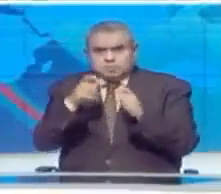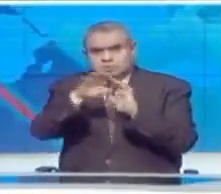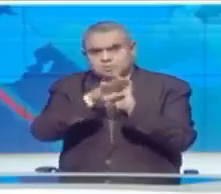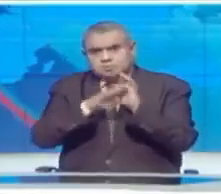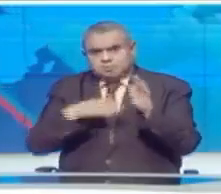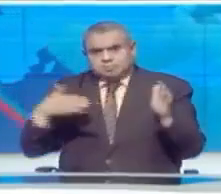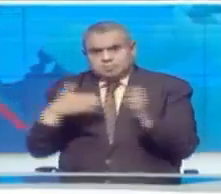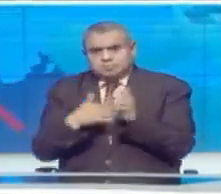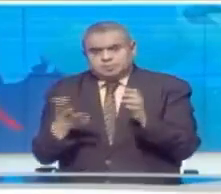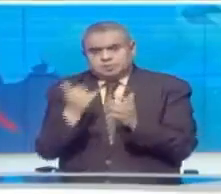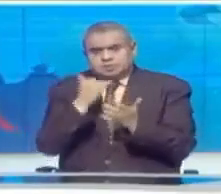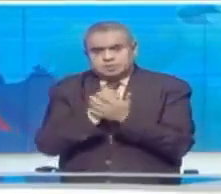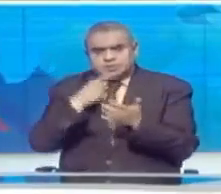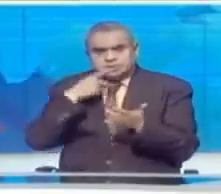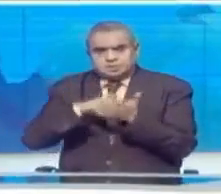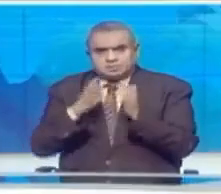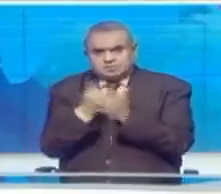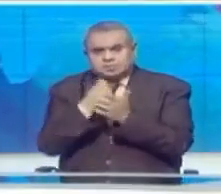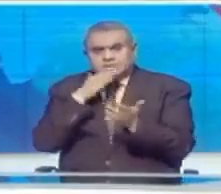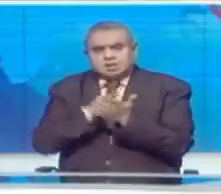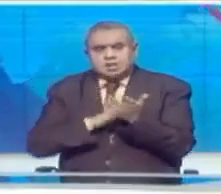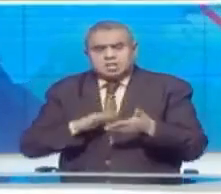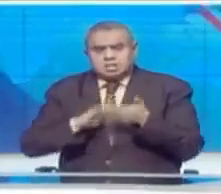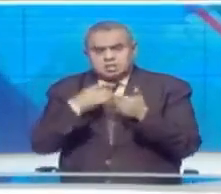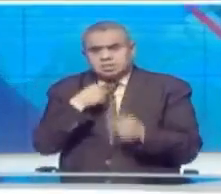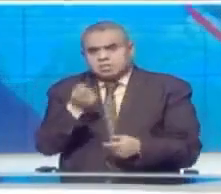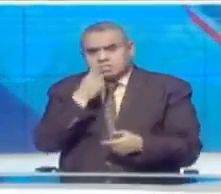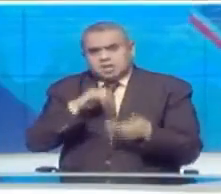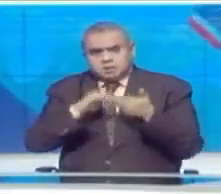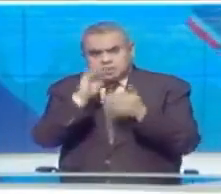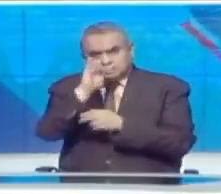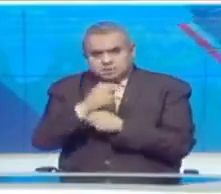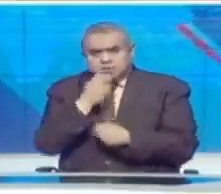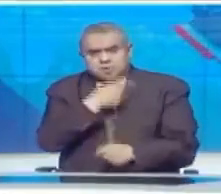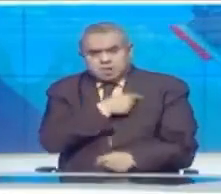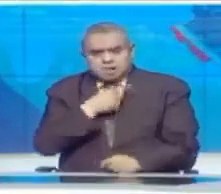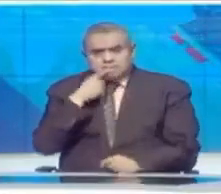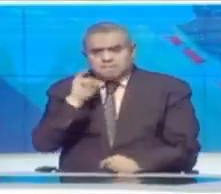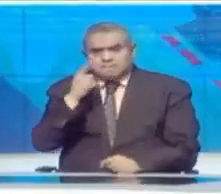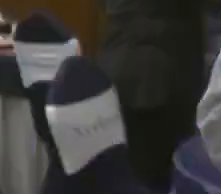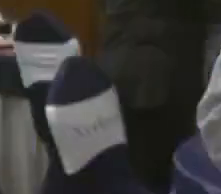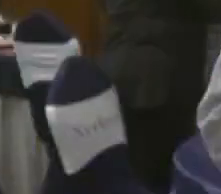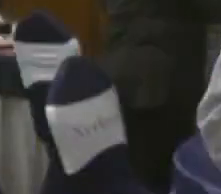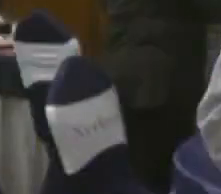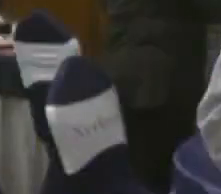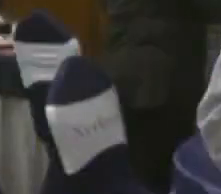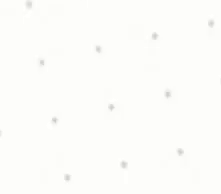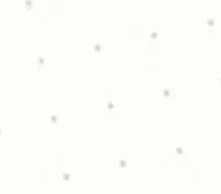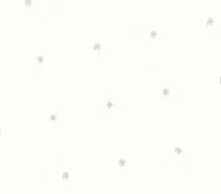تنتهي معاناة المرضى الذين هم في حاجة ماسة للعلاج. محمد حلمي، التلفزيون المصري.